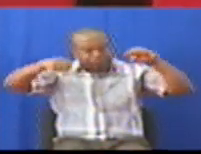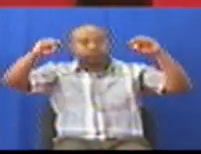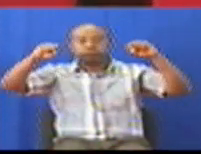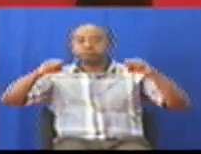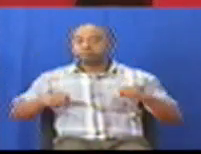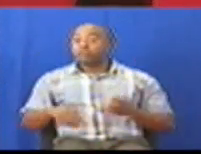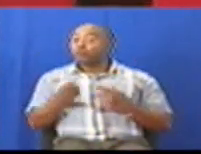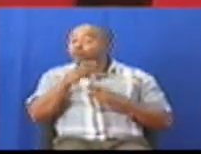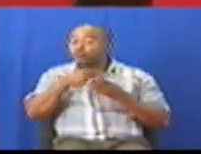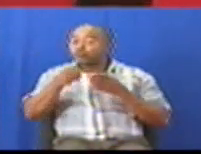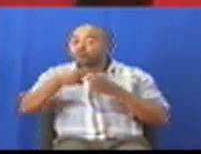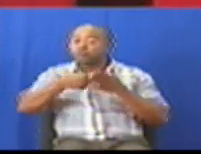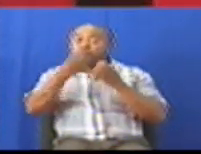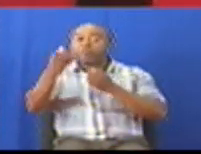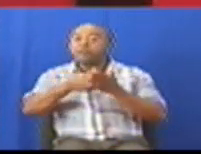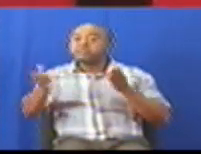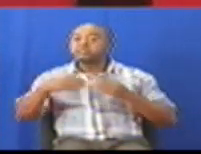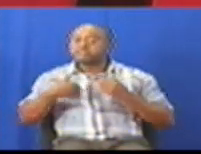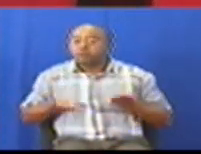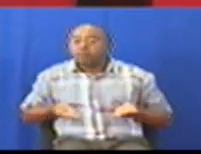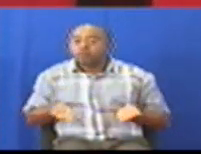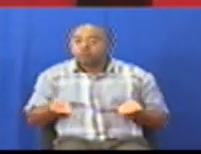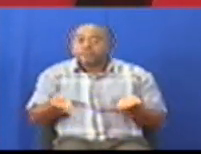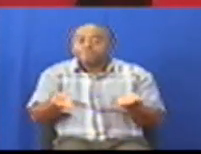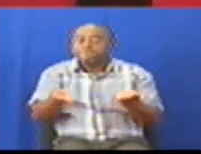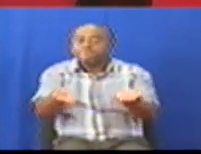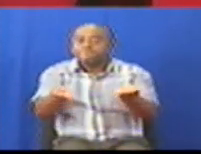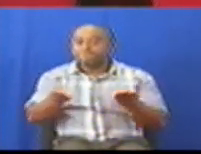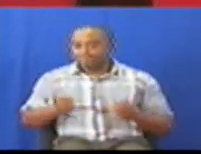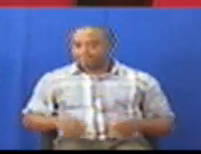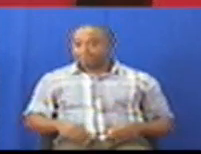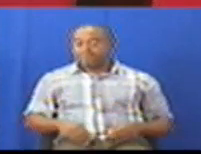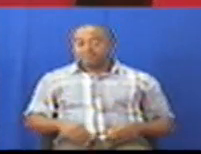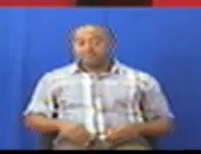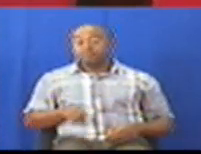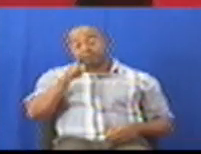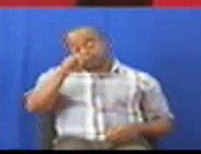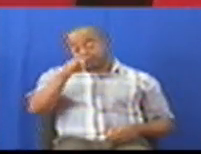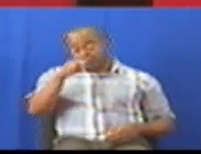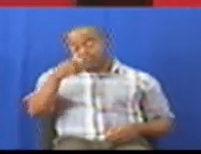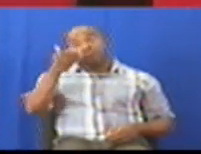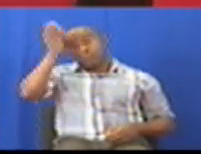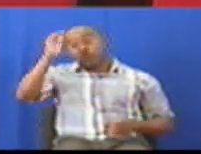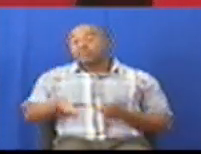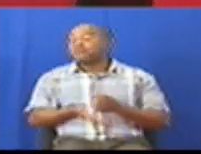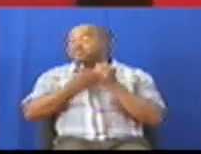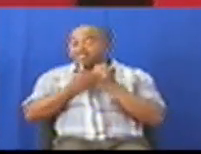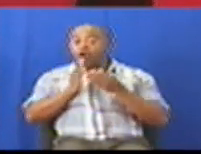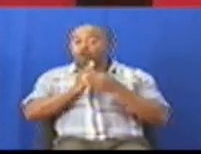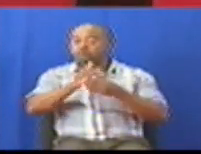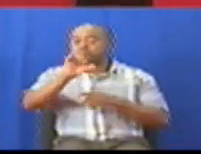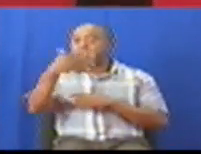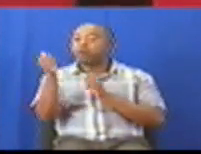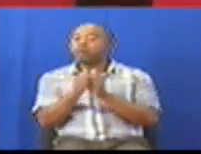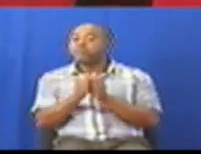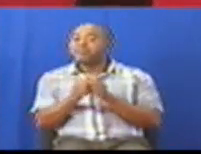ni burudoza. Kwa sababu miradi yote hii Mungu akimsaidia sana atakaa miaka 10 tu kwenye nafasi hii. Lakini